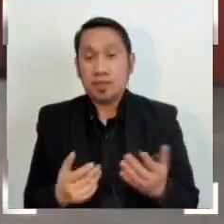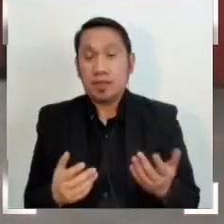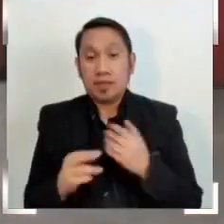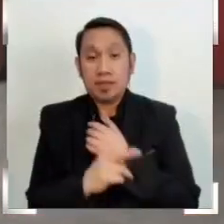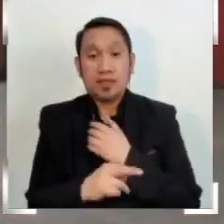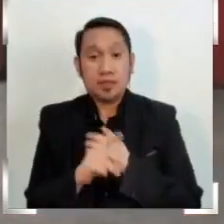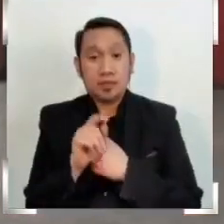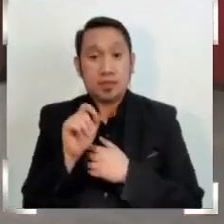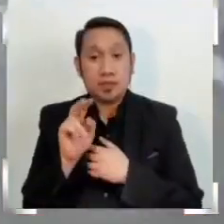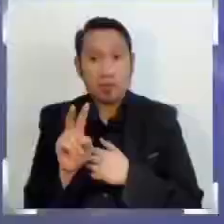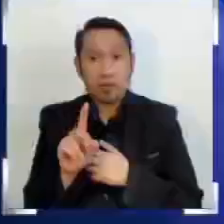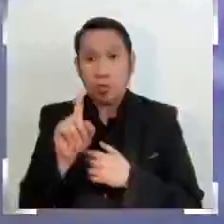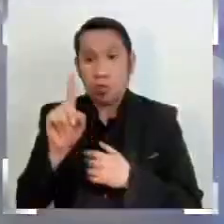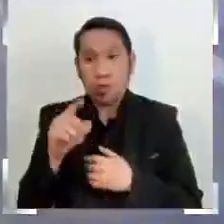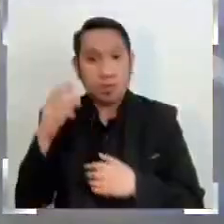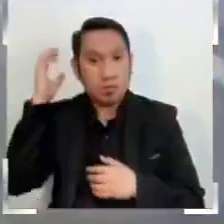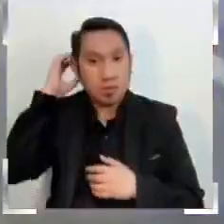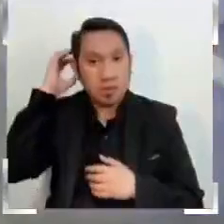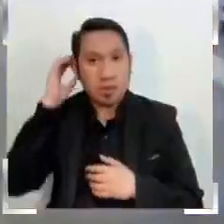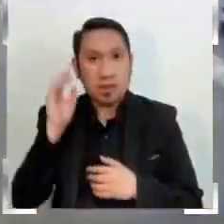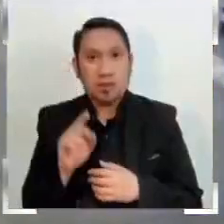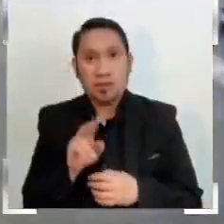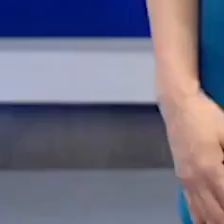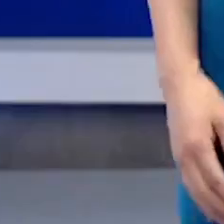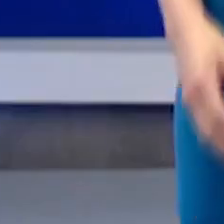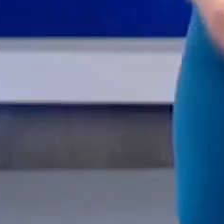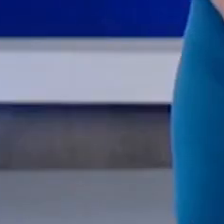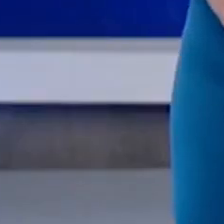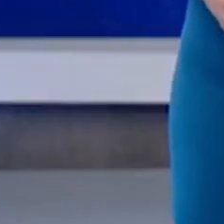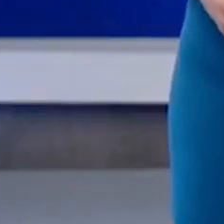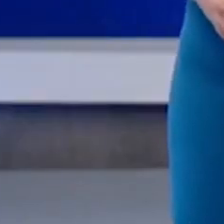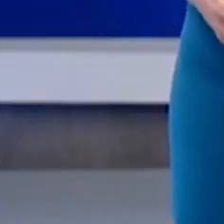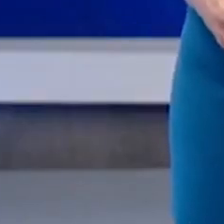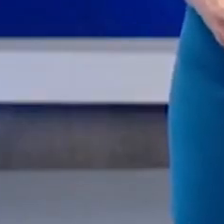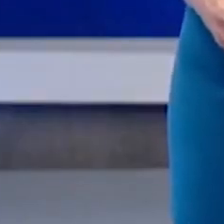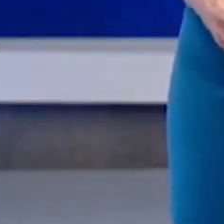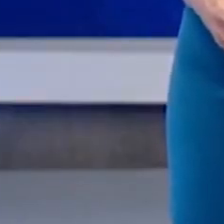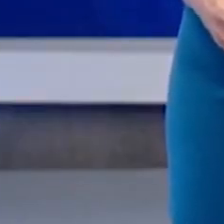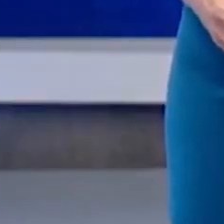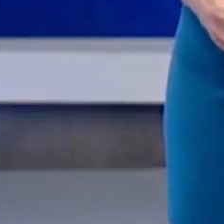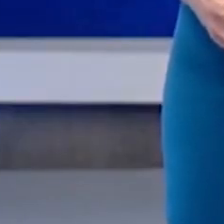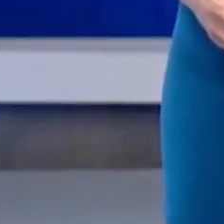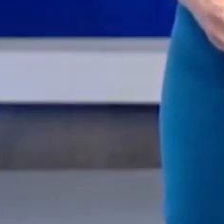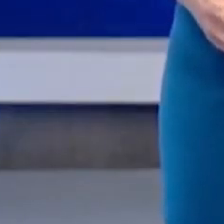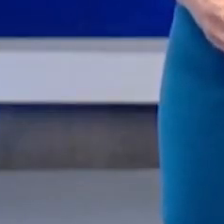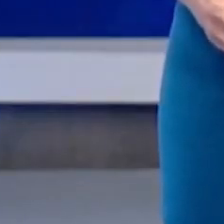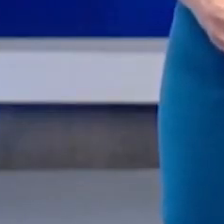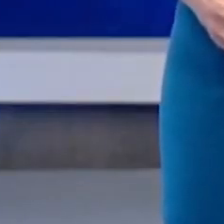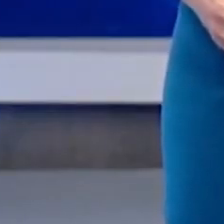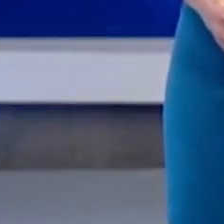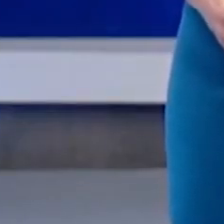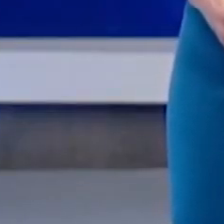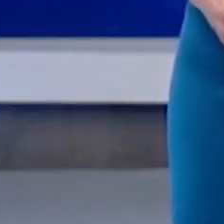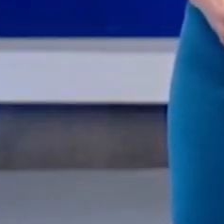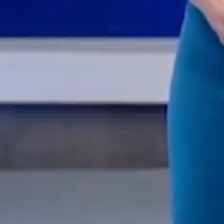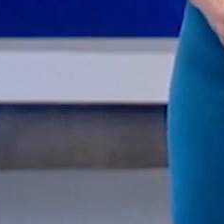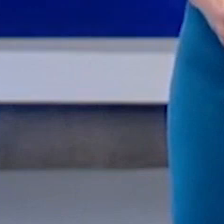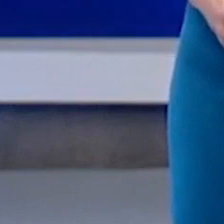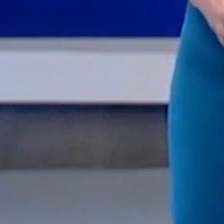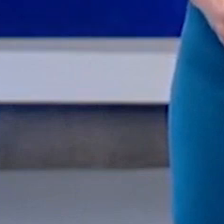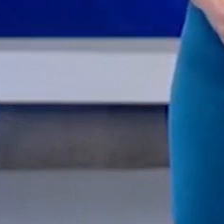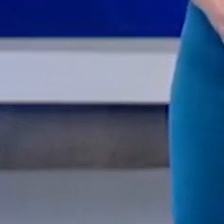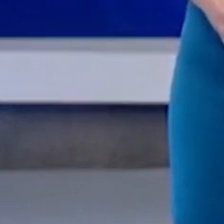1 Mindanao, ang inyong saksi. Mga kapuso, sama-sama tayong maging saksi. Mag-subscribe sa